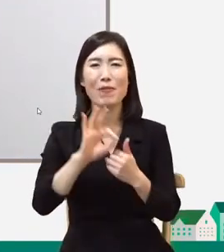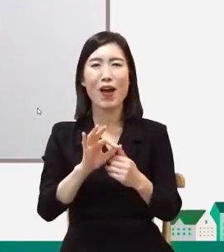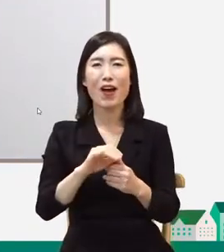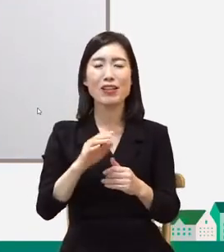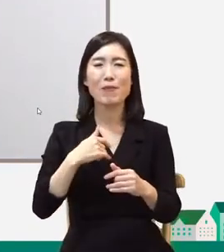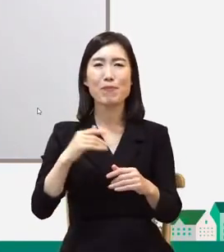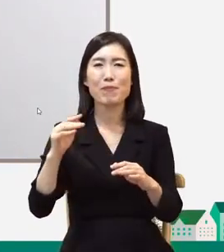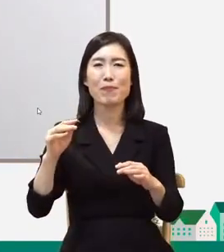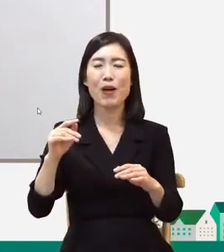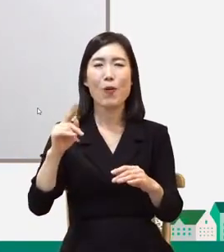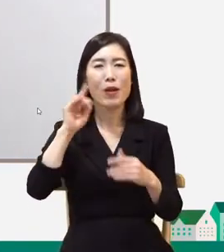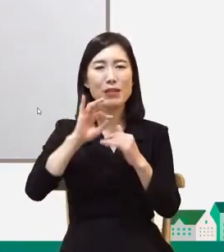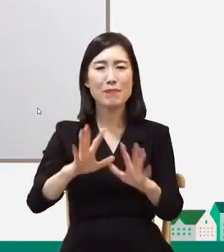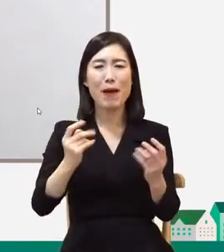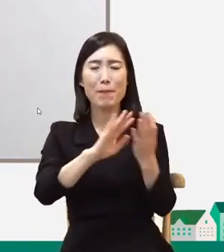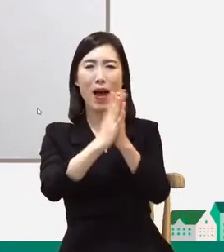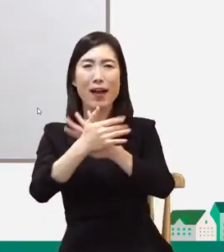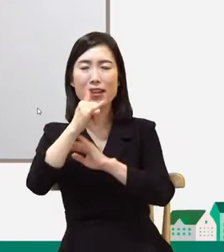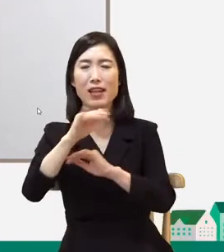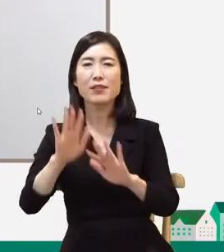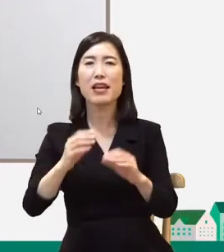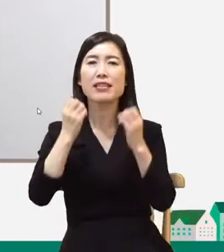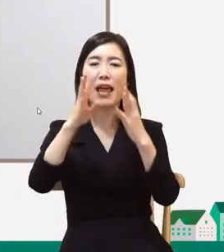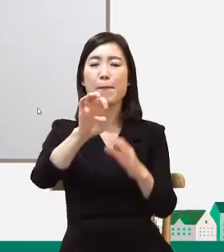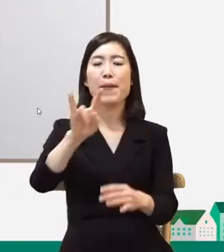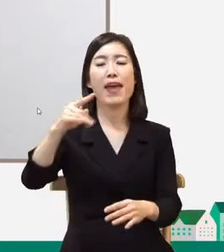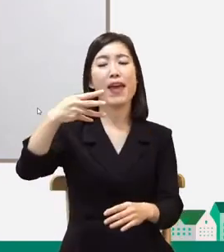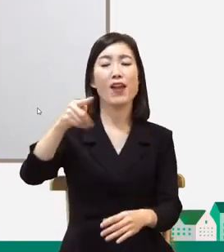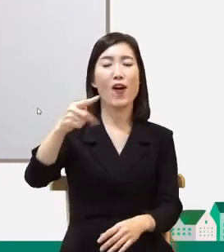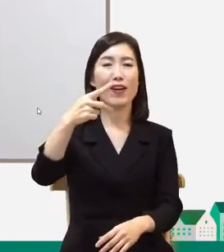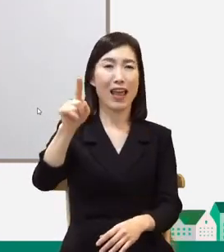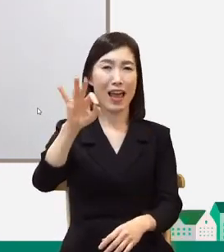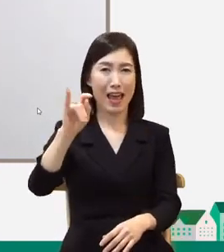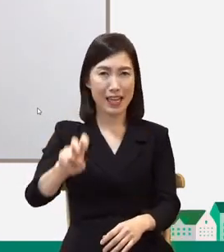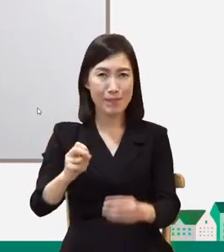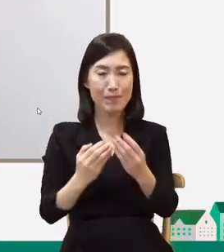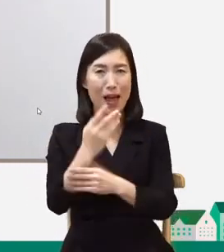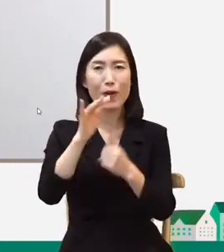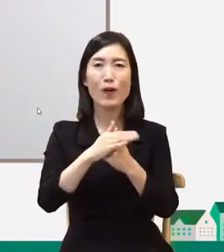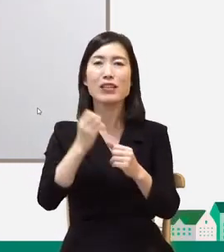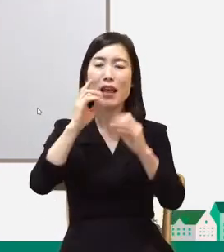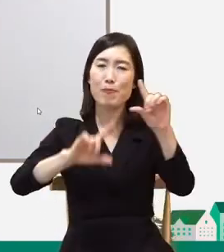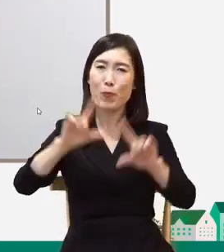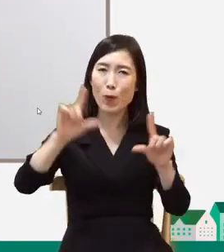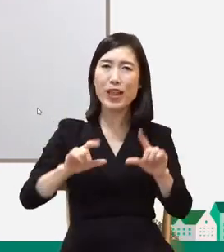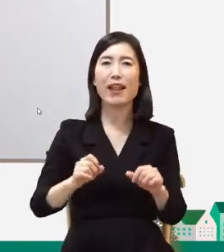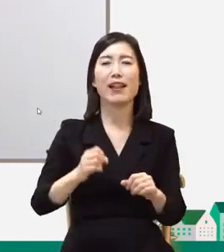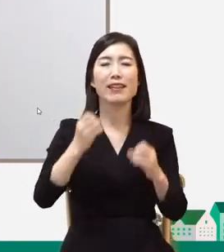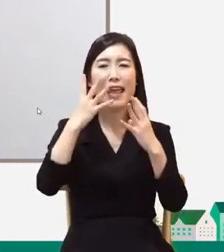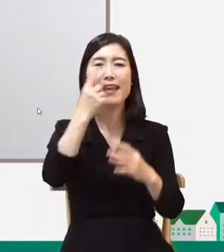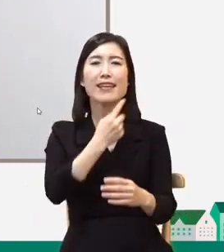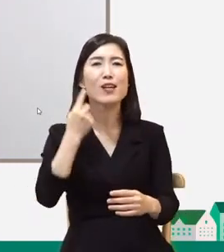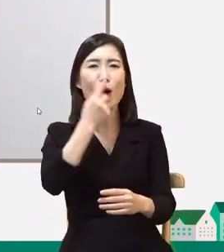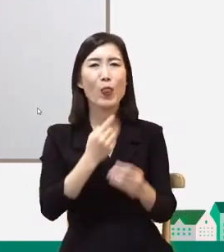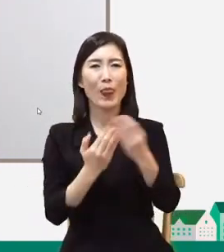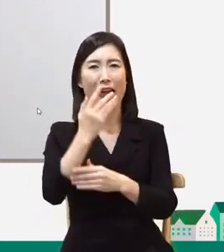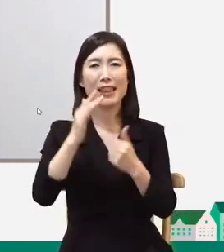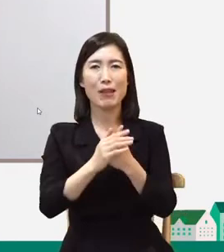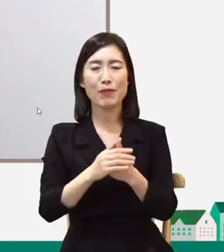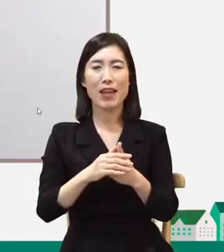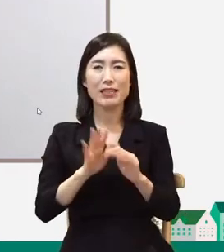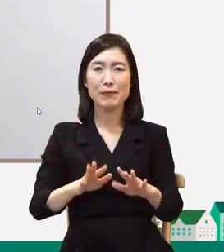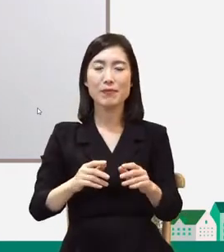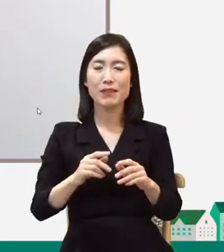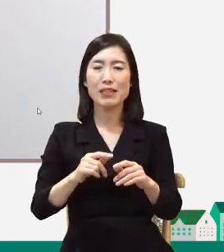패러다임이 구축됐고 실천 현장과 실천의 지혜, 모델, 그리고 이론이 뒷받침되고 그래서